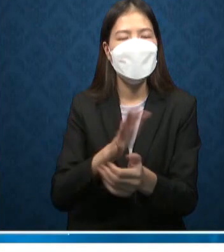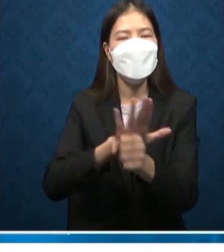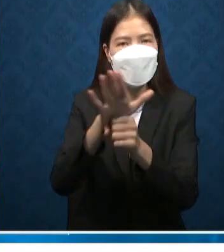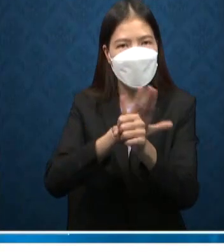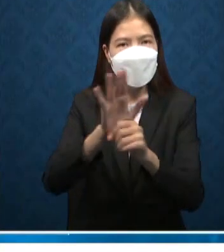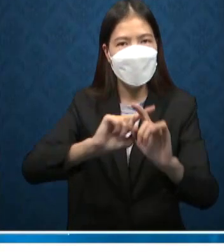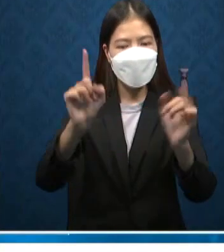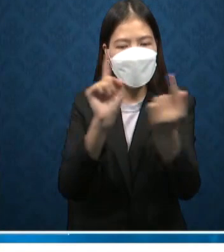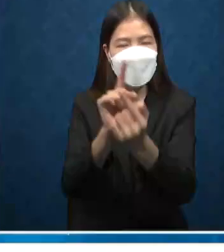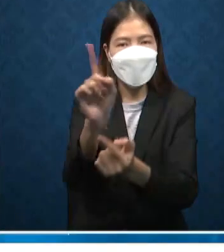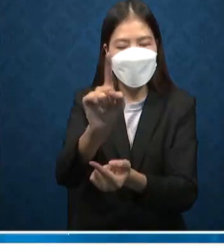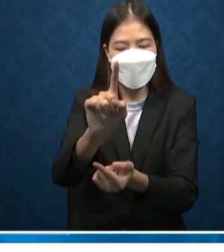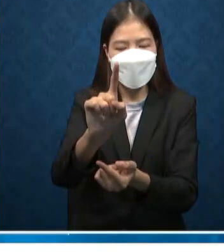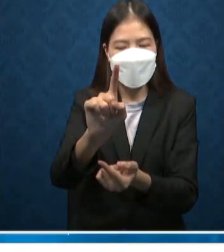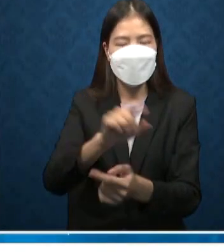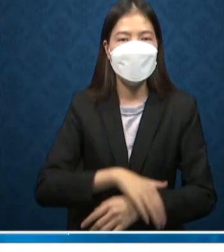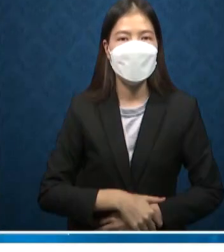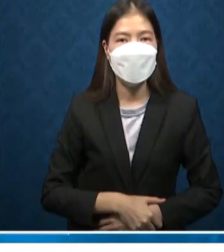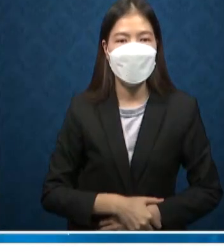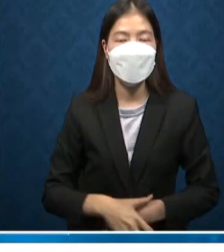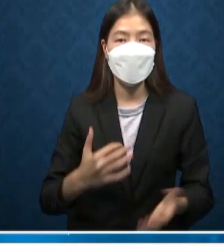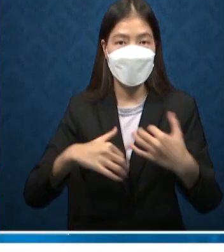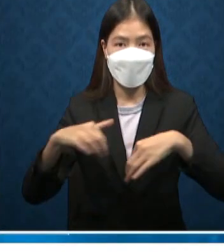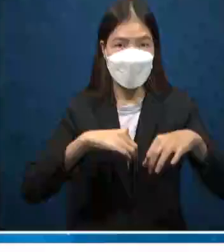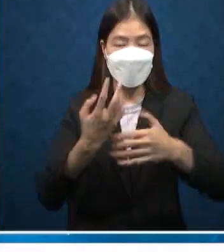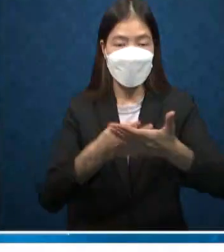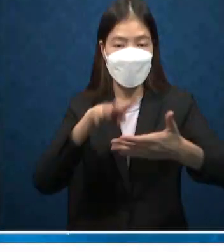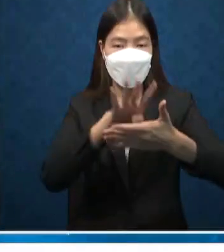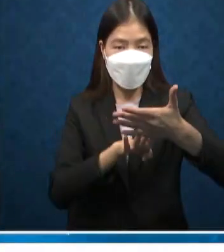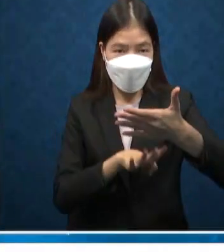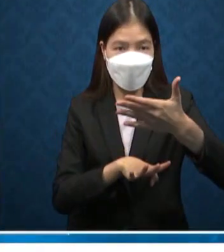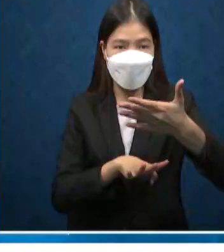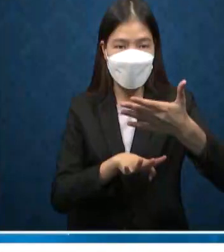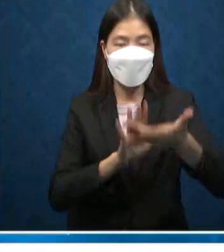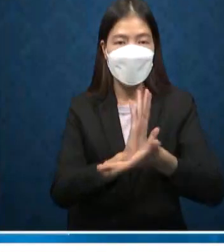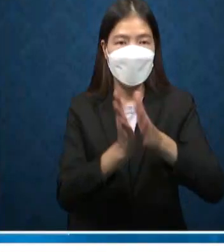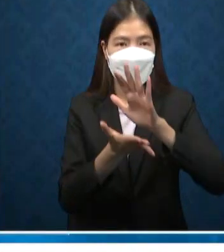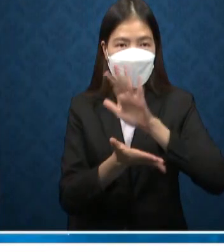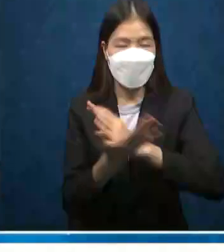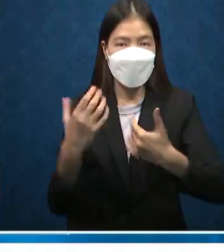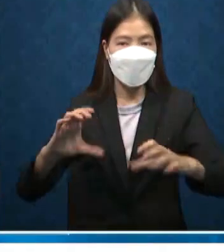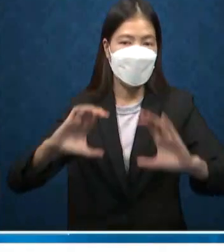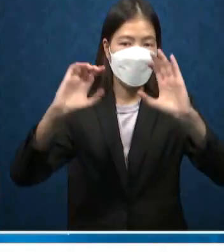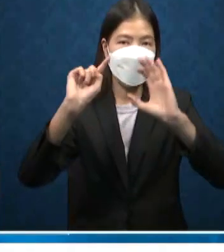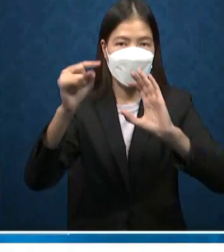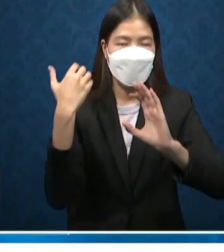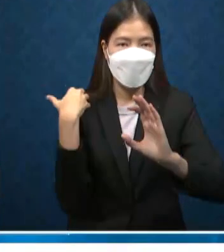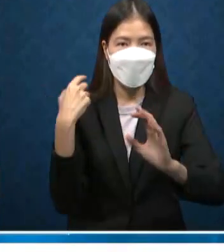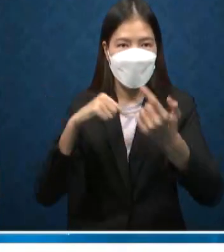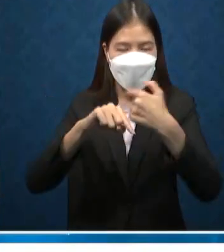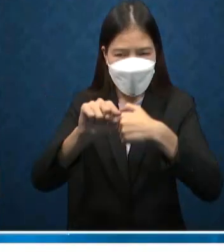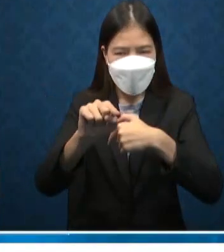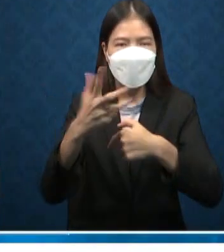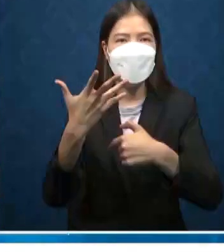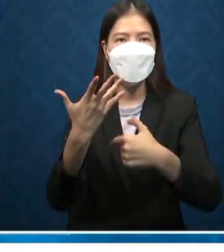ราพบก็คือในการจัดทำแผนปฏิบัติราชการประจำปีซึ่งนำไปสู่การจัดทำค